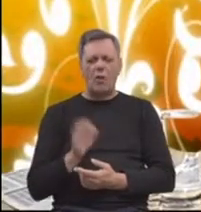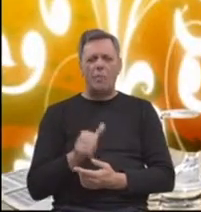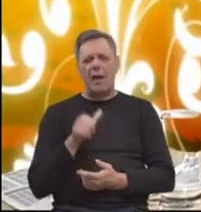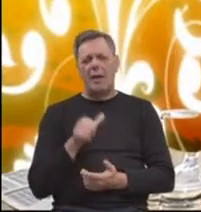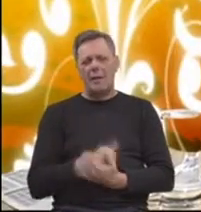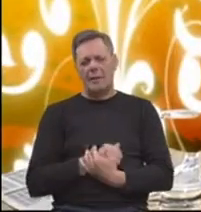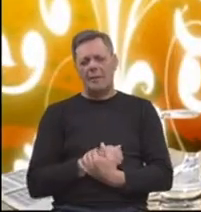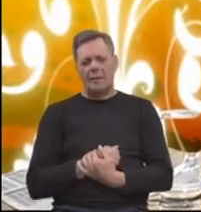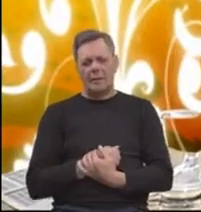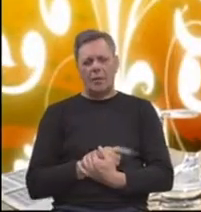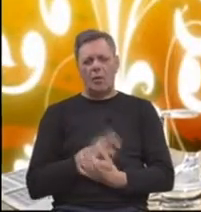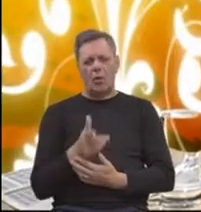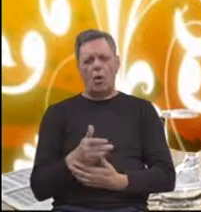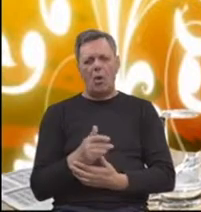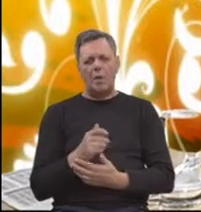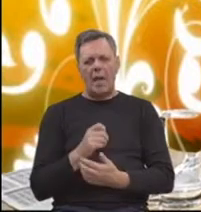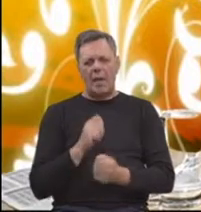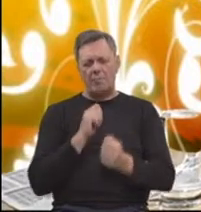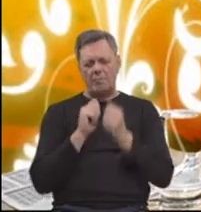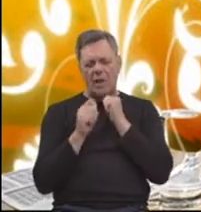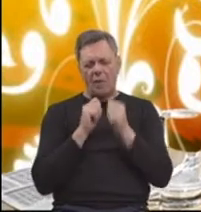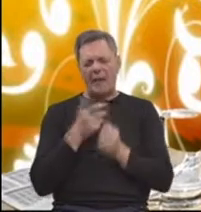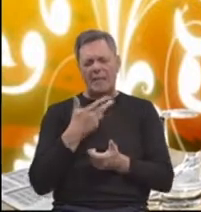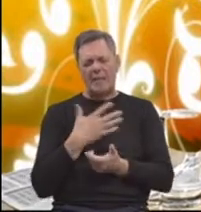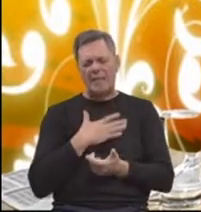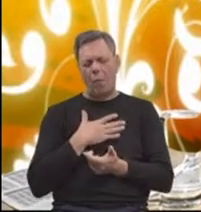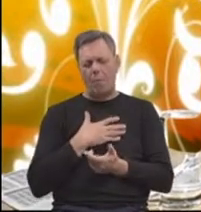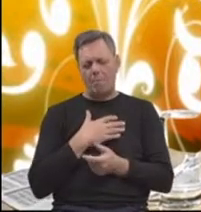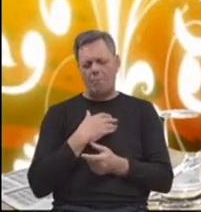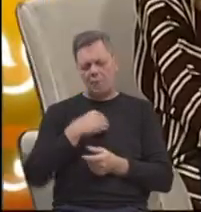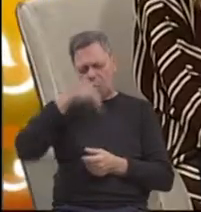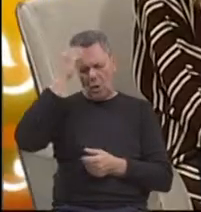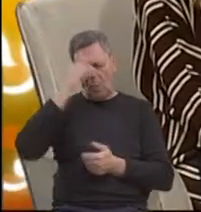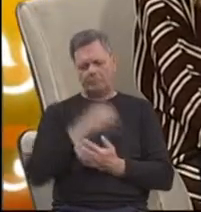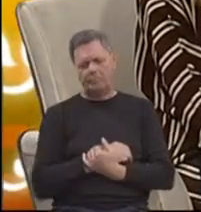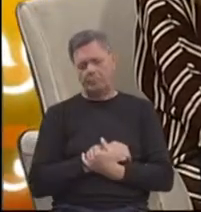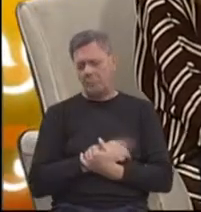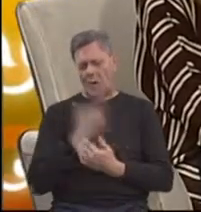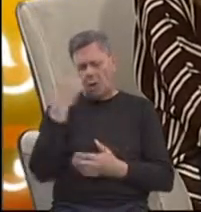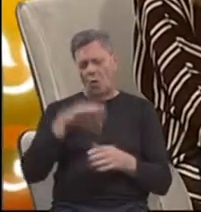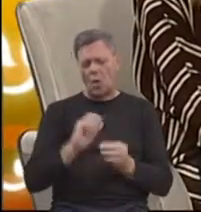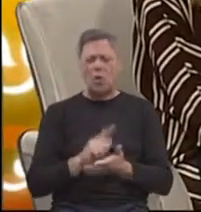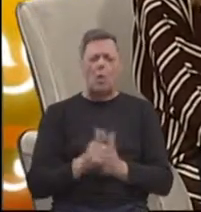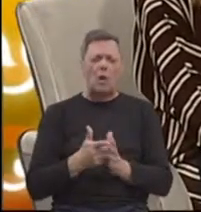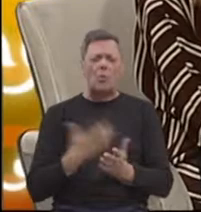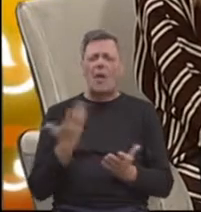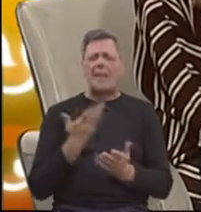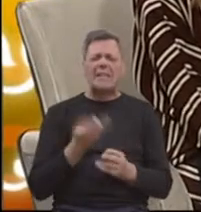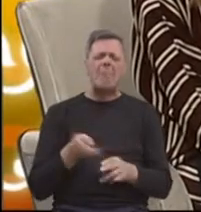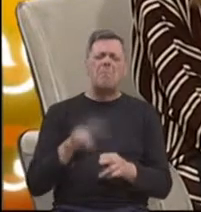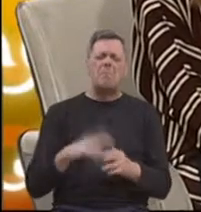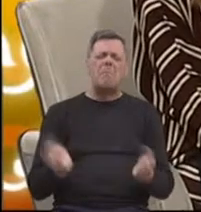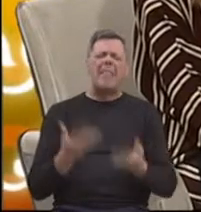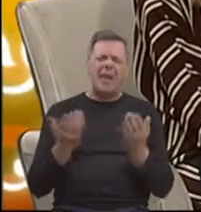bi o njoj se posavjetuje sa svojom nutricionisticom. Ali je u biti najčešće se to sazna i otkrije u trenutku kad se pretjeruje i sa